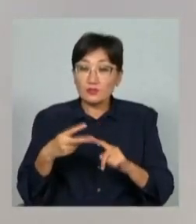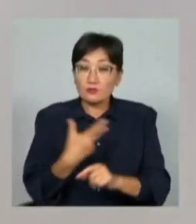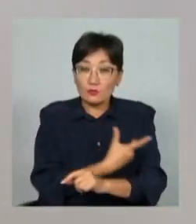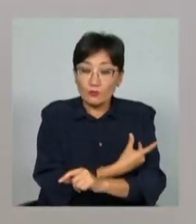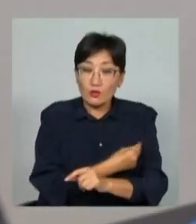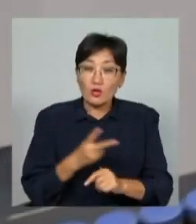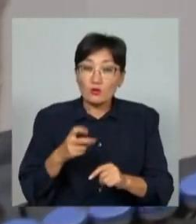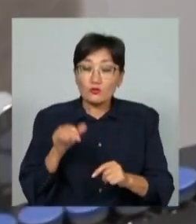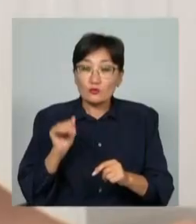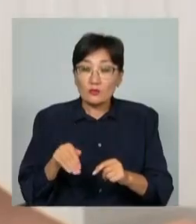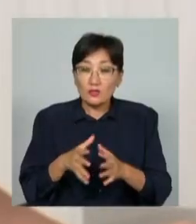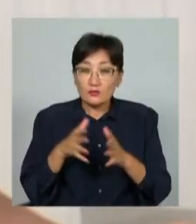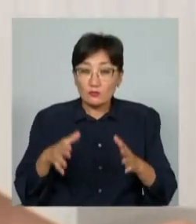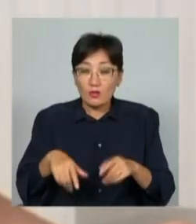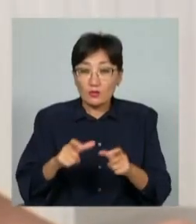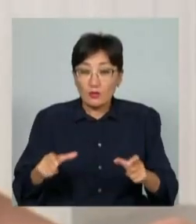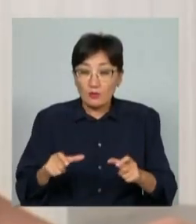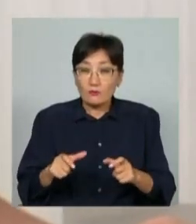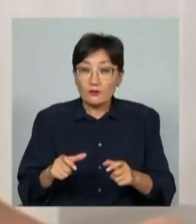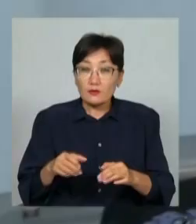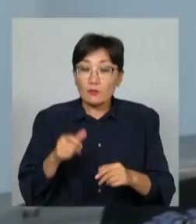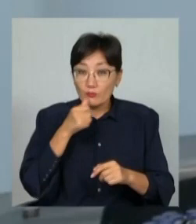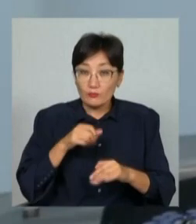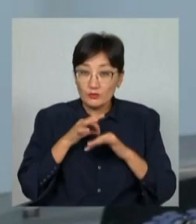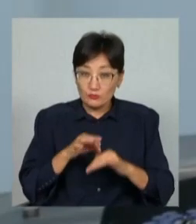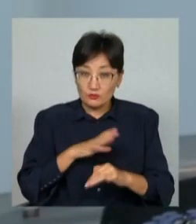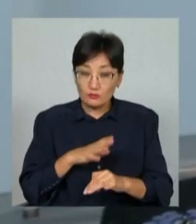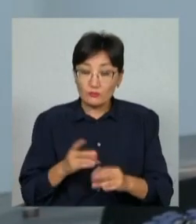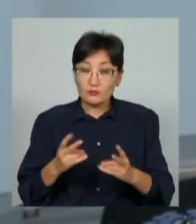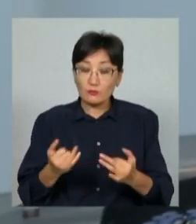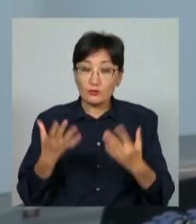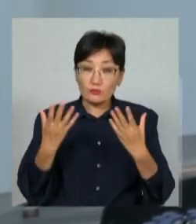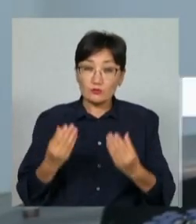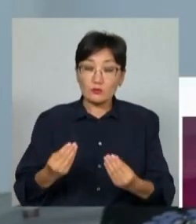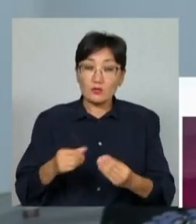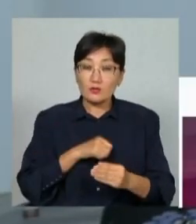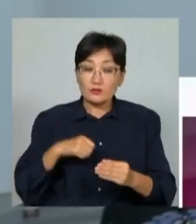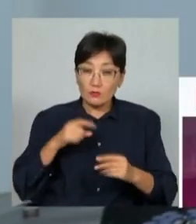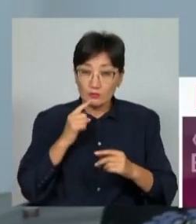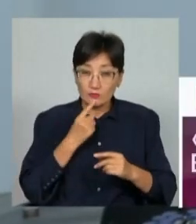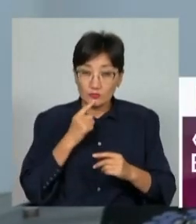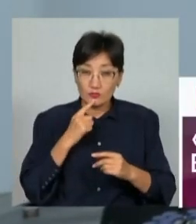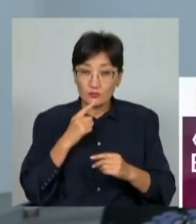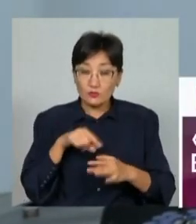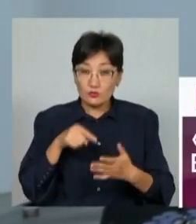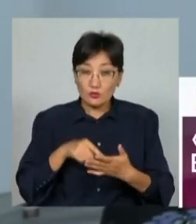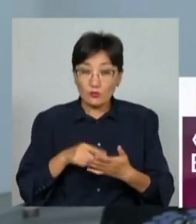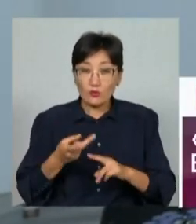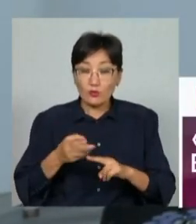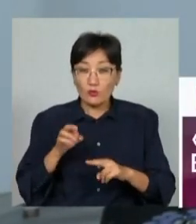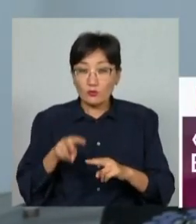компонентін 300 мыңнан астам отандасымыздың алғанын айтады. Дегенменде бүгінгі күні ең қиын сұрақ